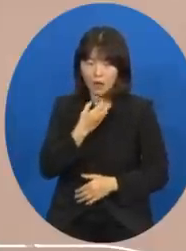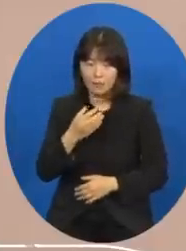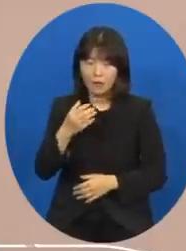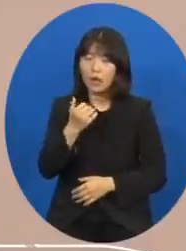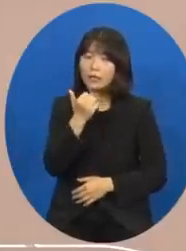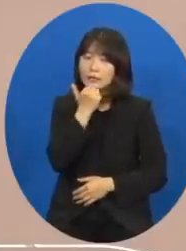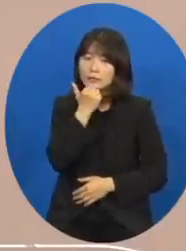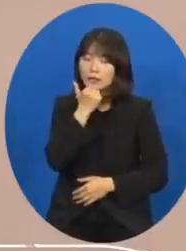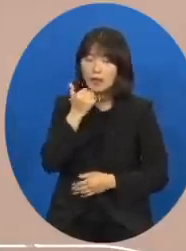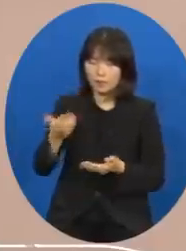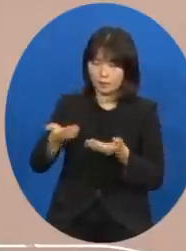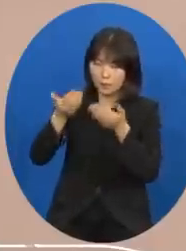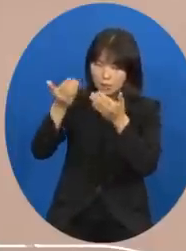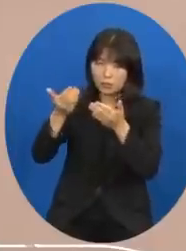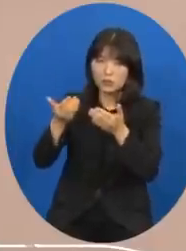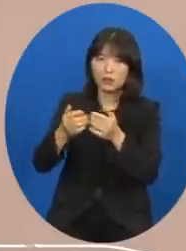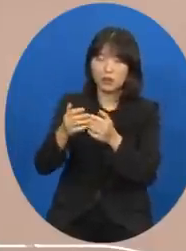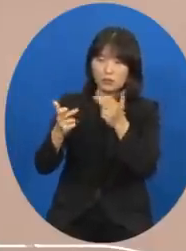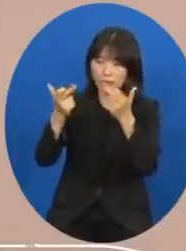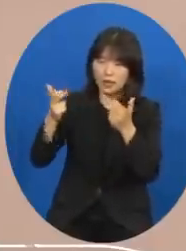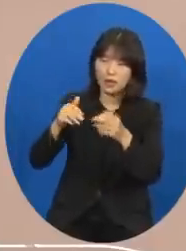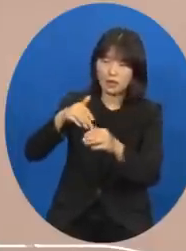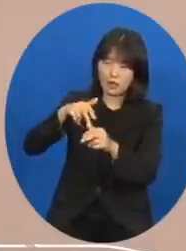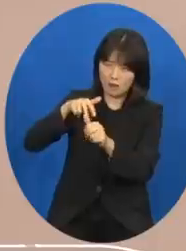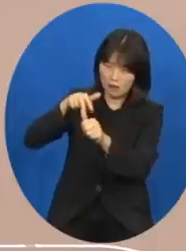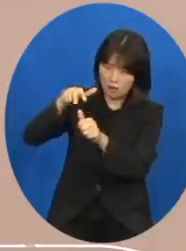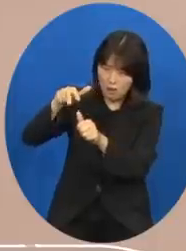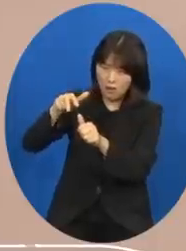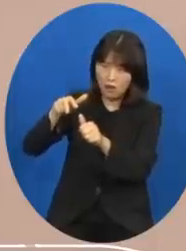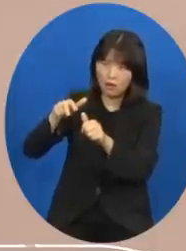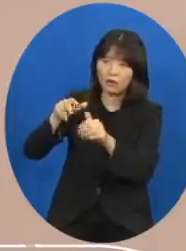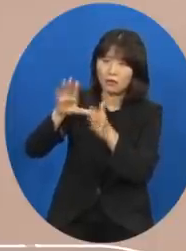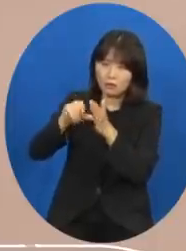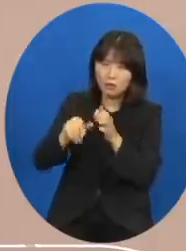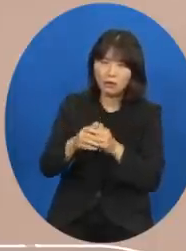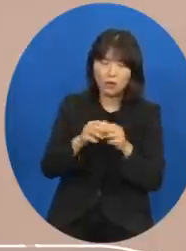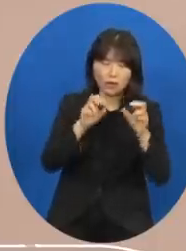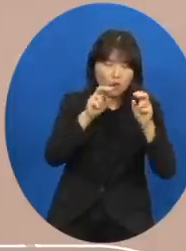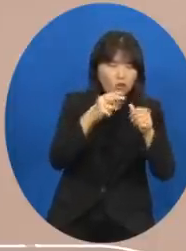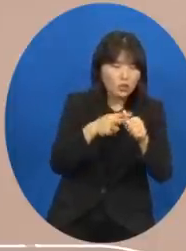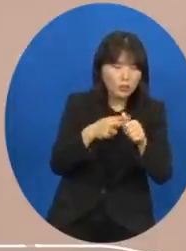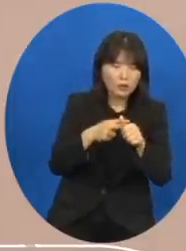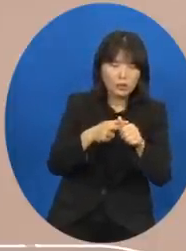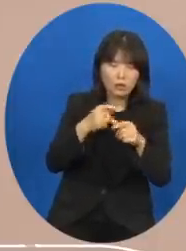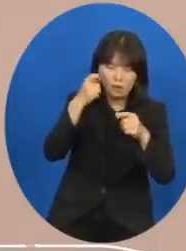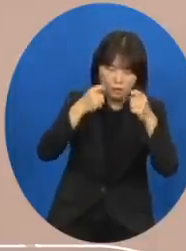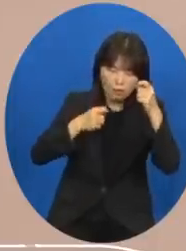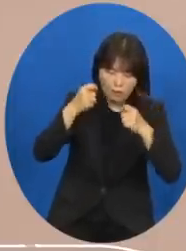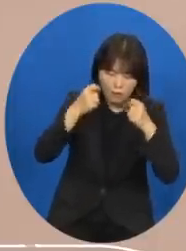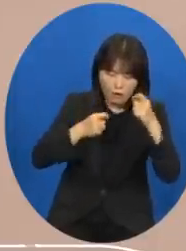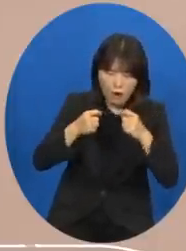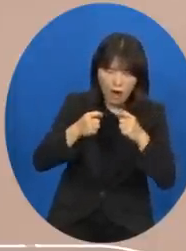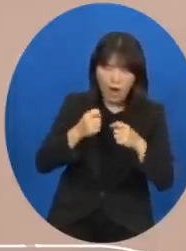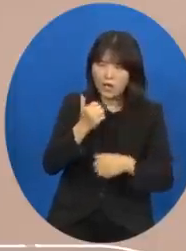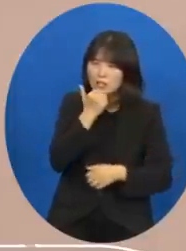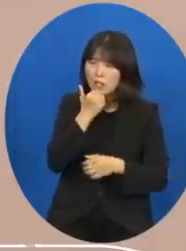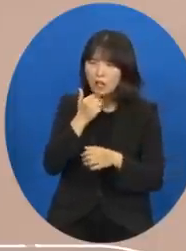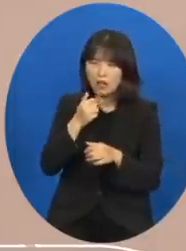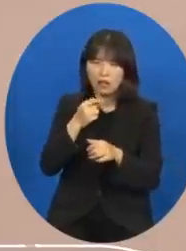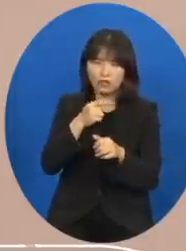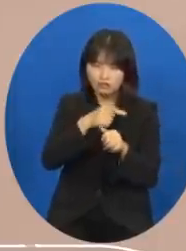바치러 모리아산으로 가는 장면에서는 막 선교사님에게 울고 불고 그 이삭 안 죽이면 안